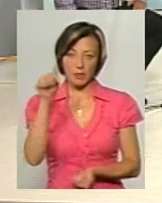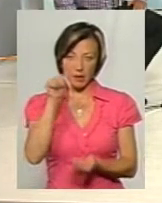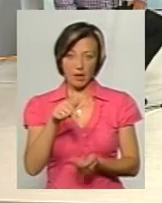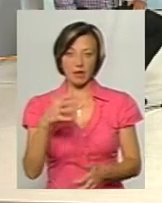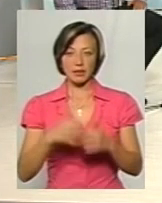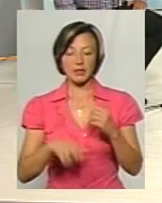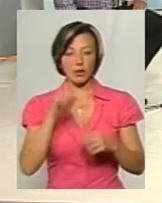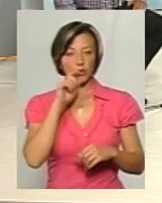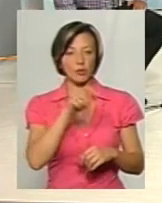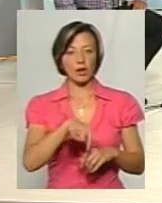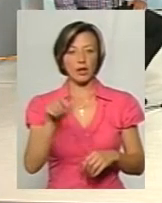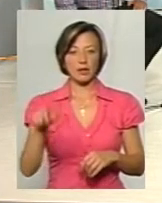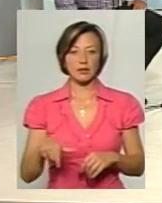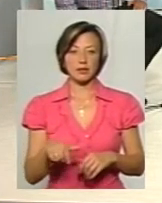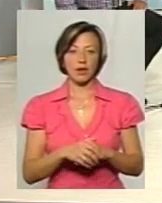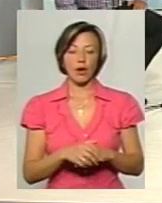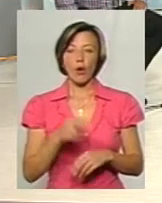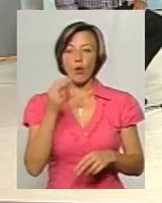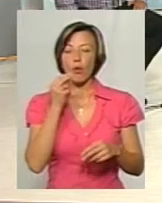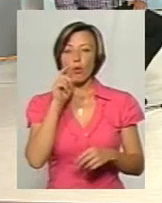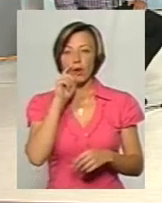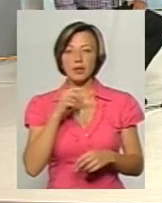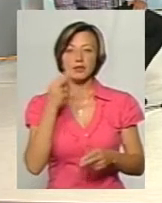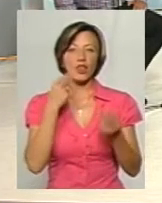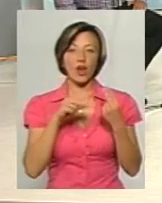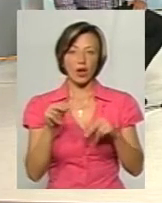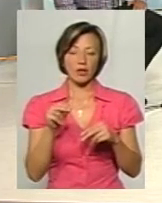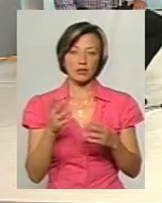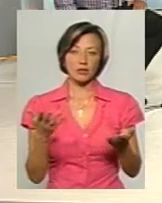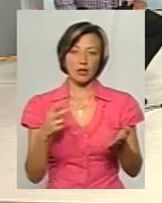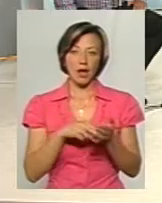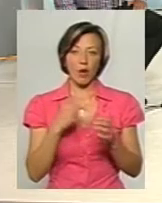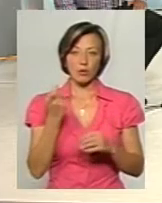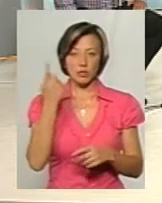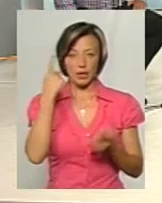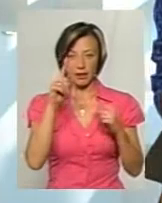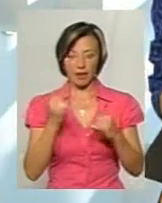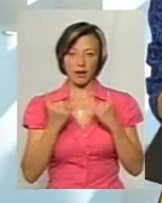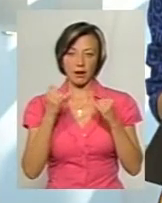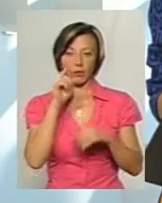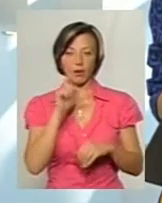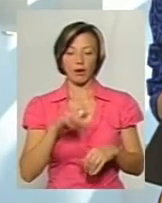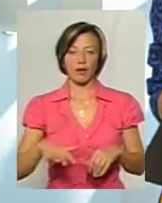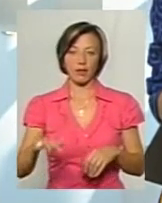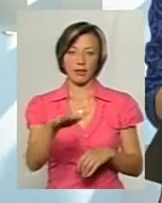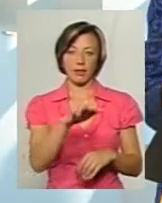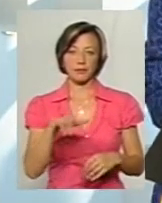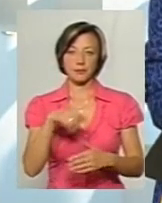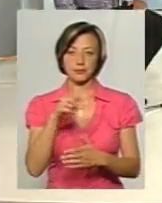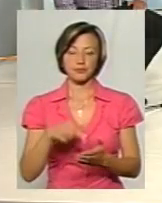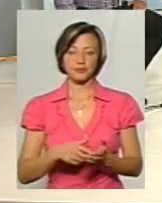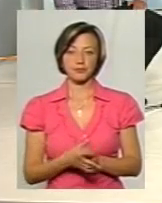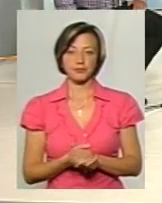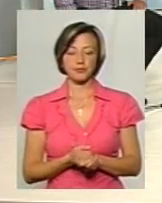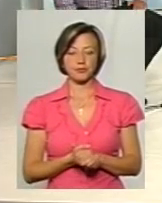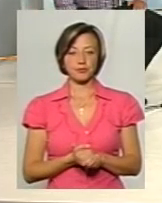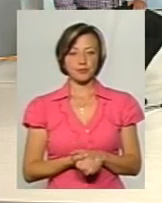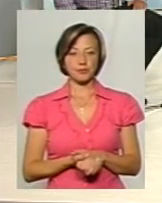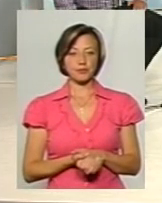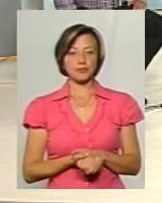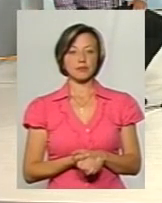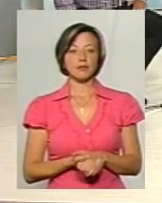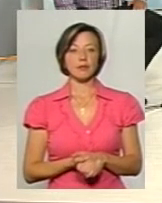серед українців? Українське – найкраще, як економічна ідея для України. Ви знаєте, ми